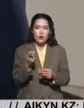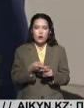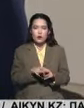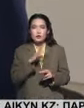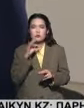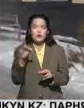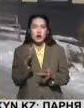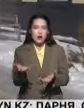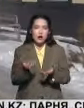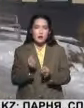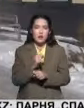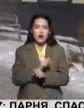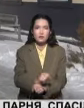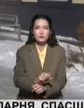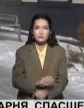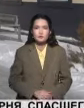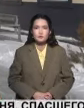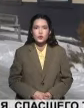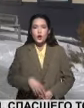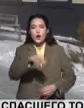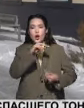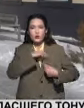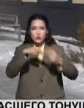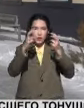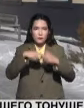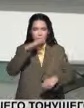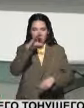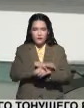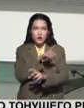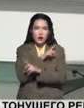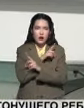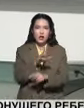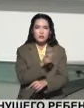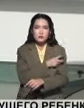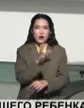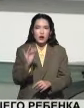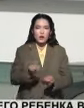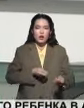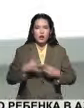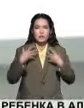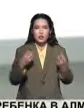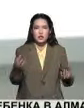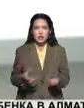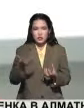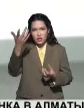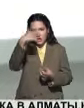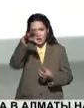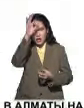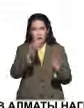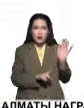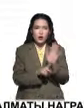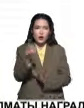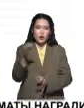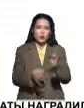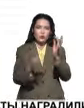были получены отказы. Служебную проверку по факту смерти малыша проводят в больнице и в управлении здравоохранения. Полицейские